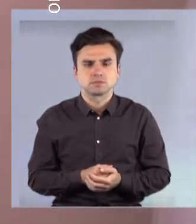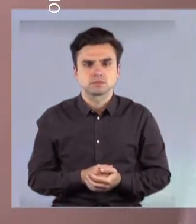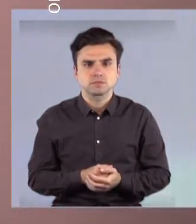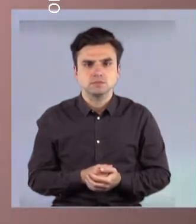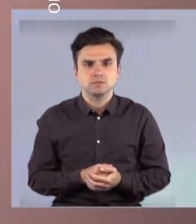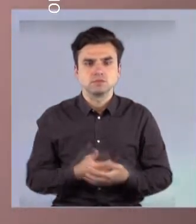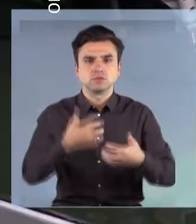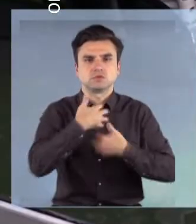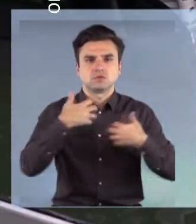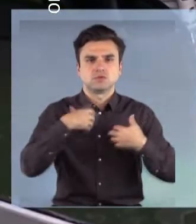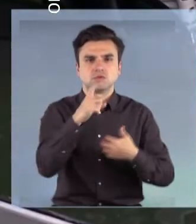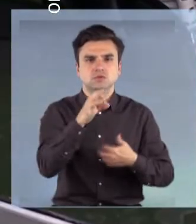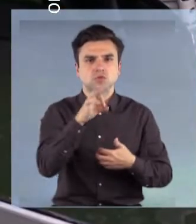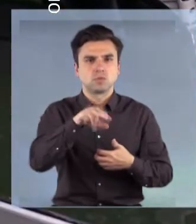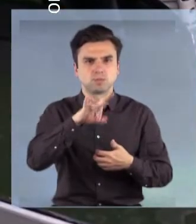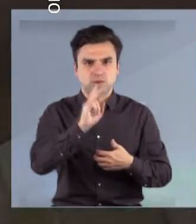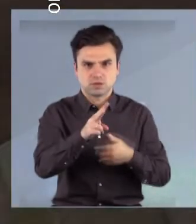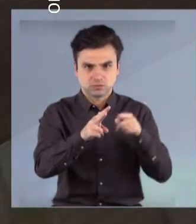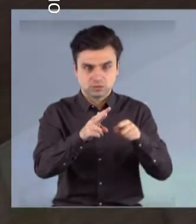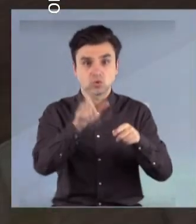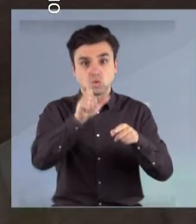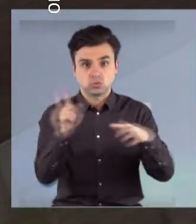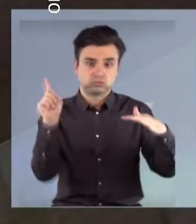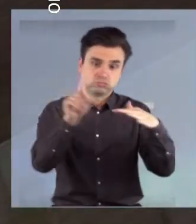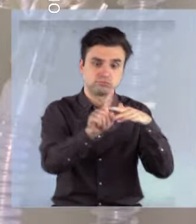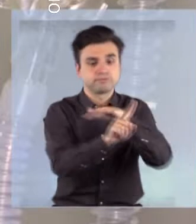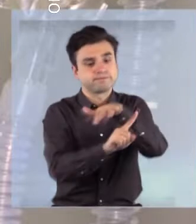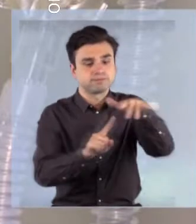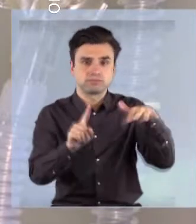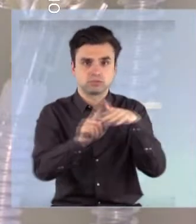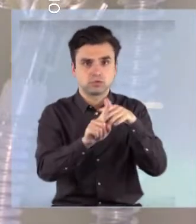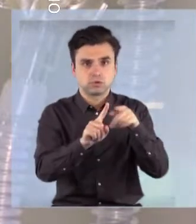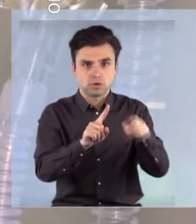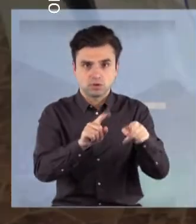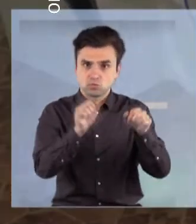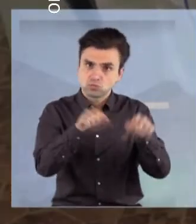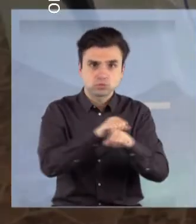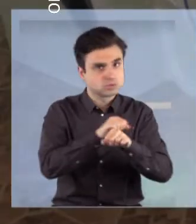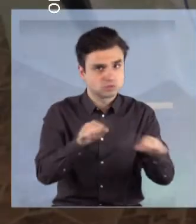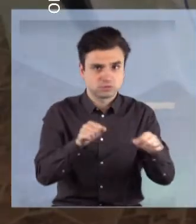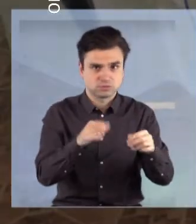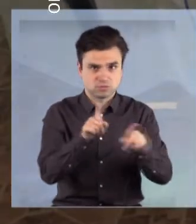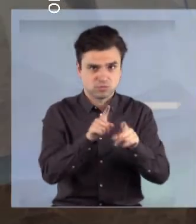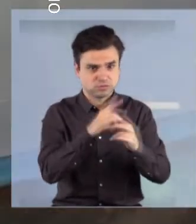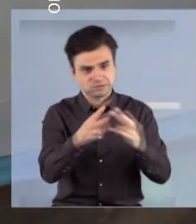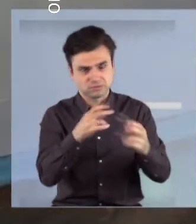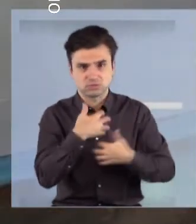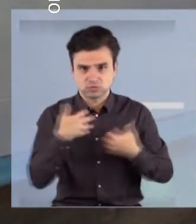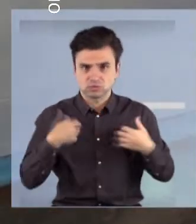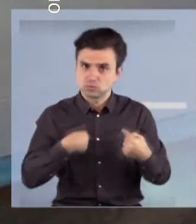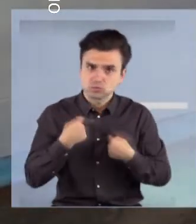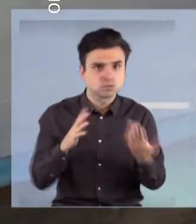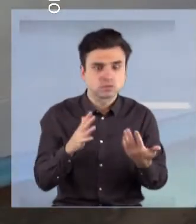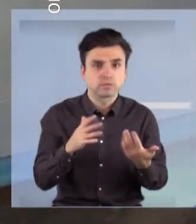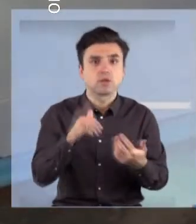Усова перша місклікарня отримала декілька електрокардіографів, мікроскоп, апарат штучної вентиляції легень та монітори пацієнтів. До